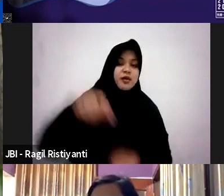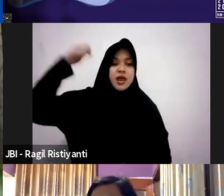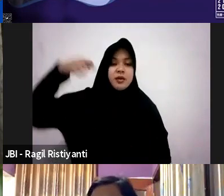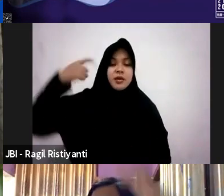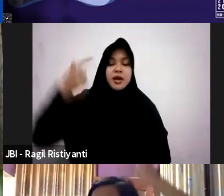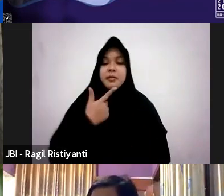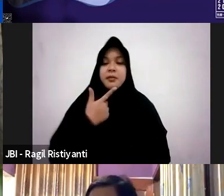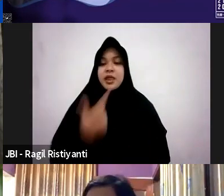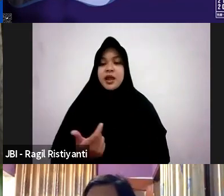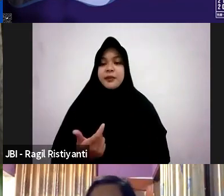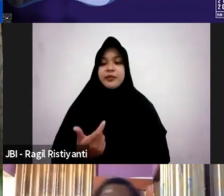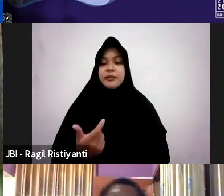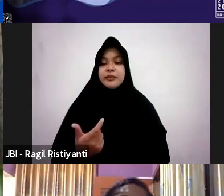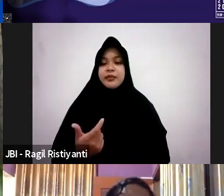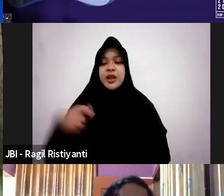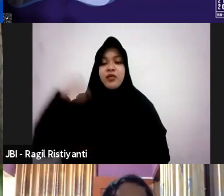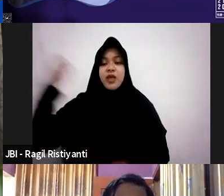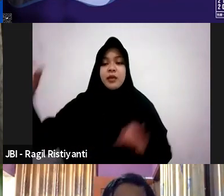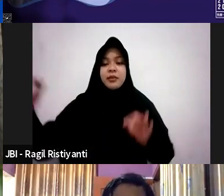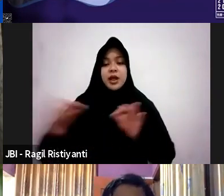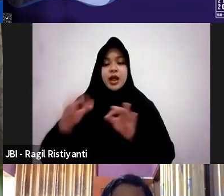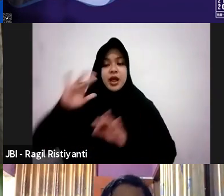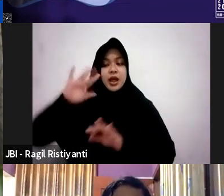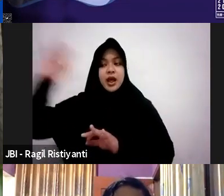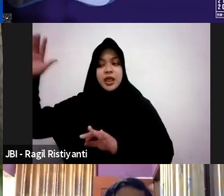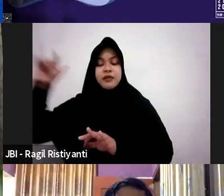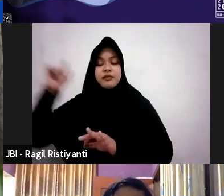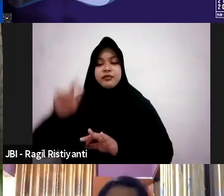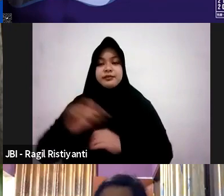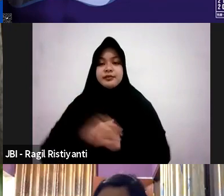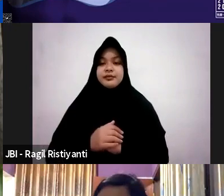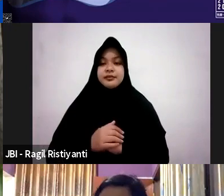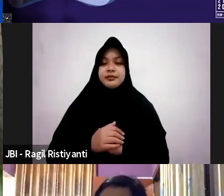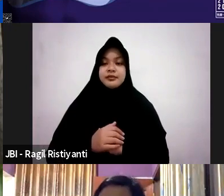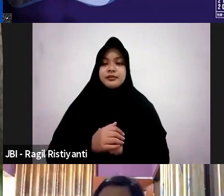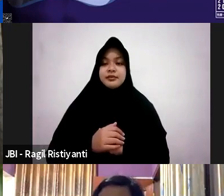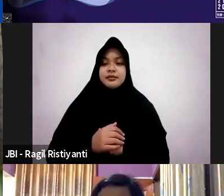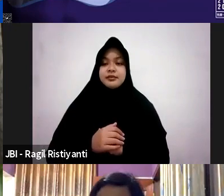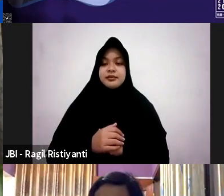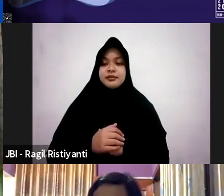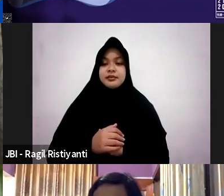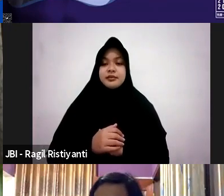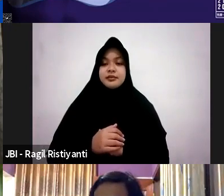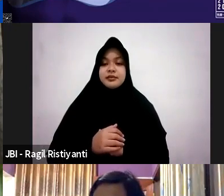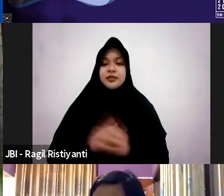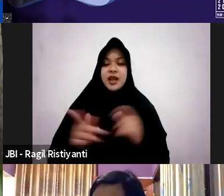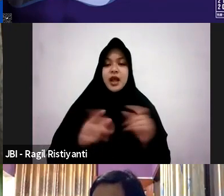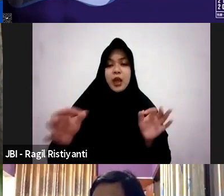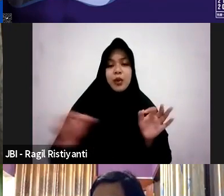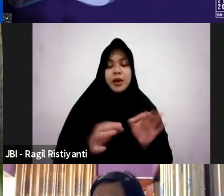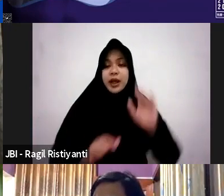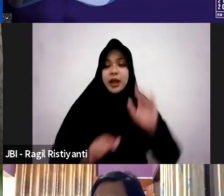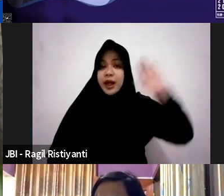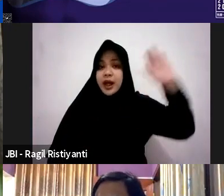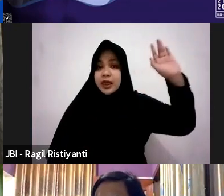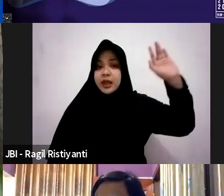adalah filmnya adalah pendekatannya kreatif gitu Pak sebagai abang tolhas jadi kalau pendekatannya kreatif